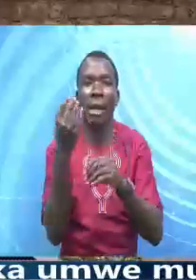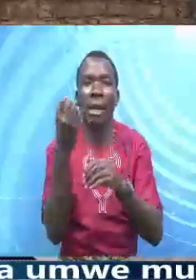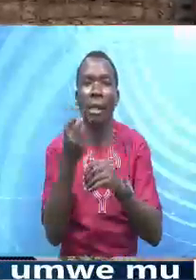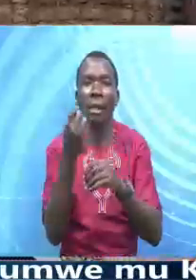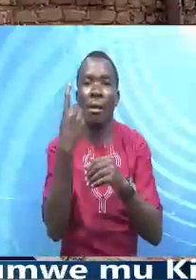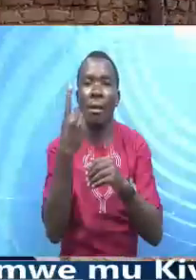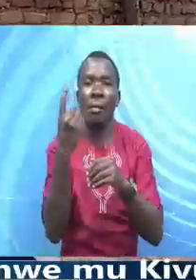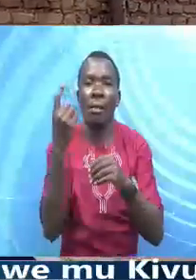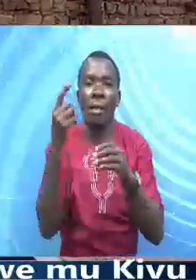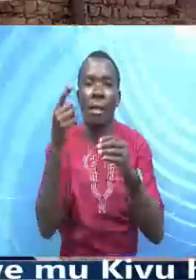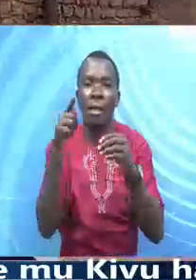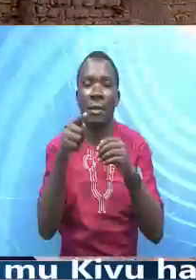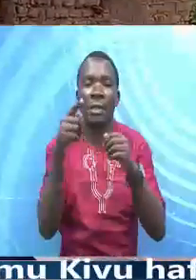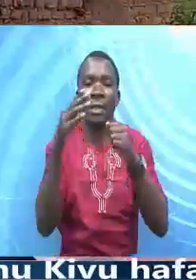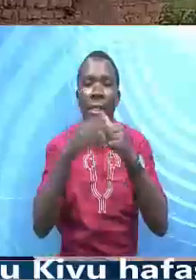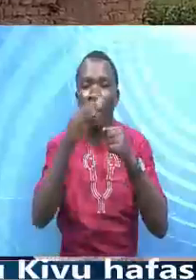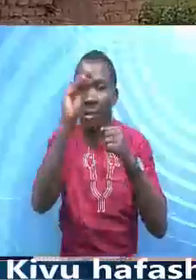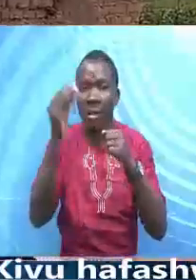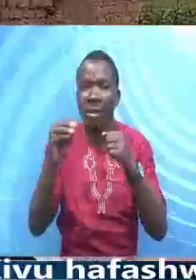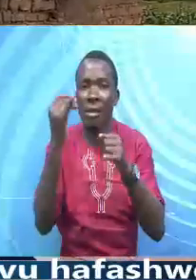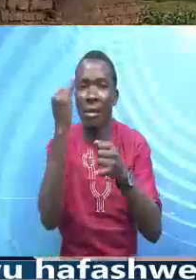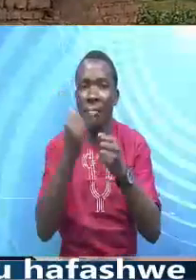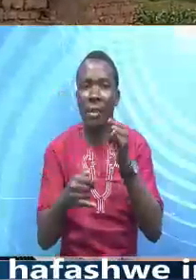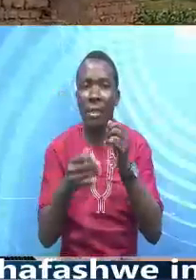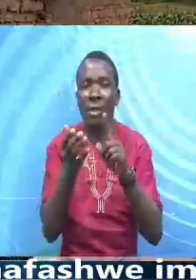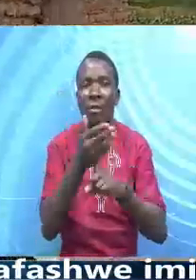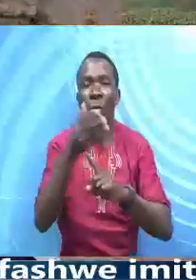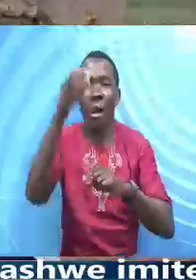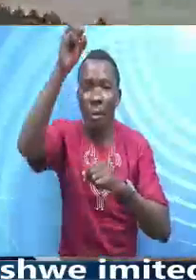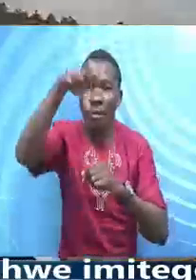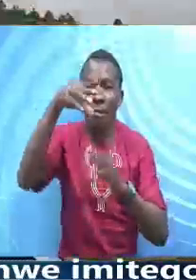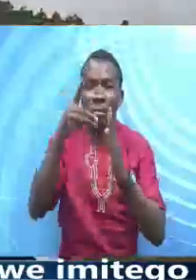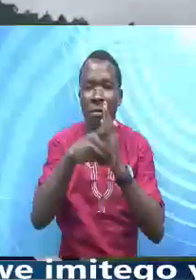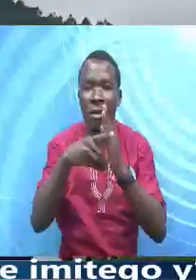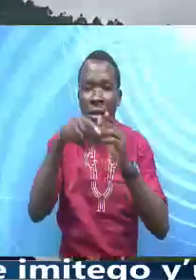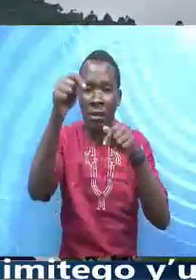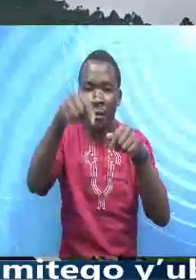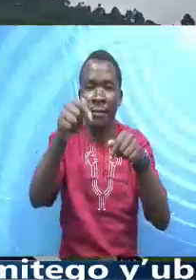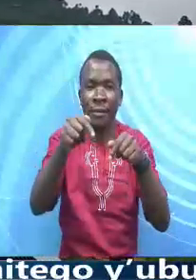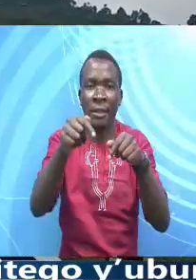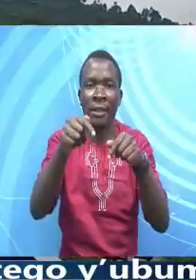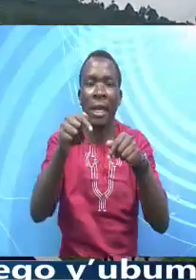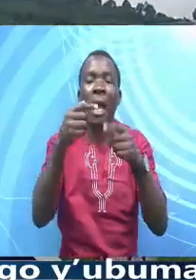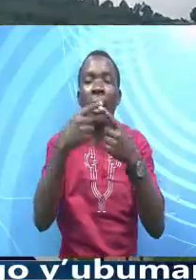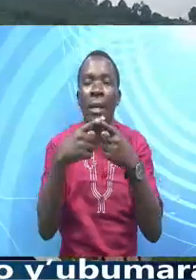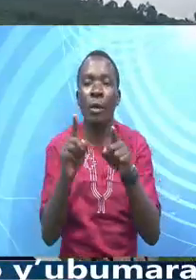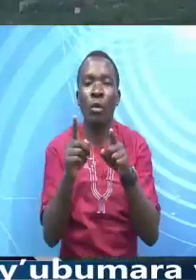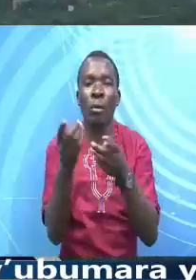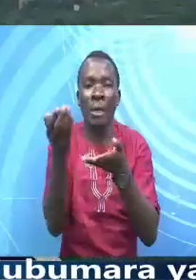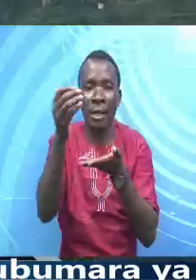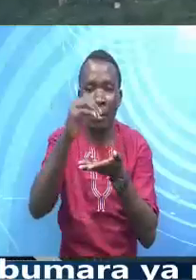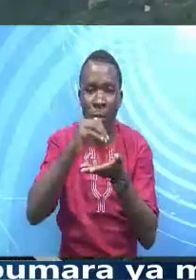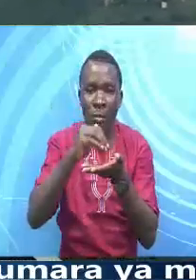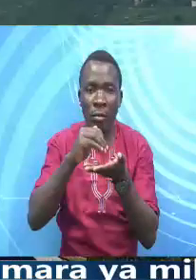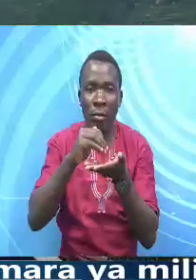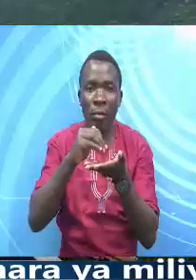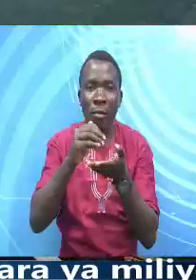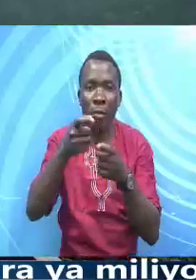51.19% aribo bamaze guhabwa amashanyarazi muri aka karere ka Rulindo nk'uko Murindwa Prosperi yabitangaje. Gusa ngo bagiye kongera imbaraga ku buryo mu